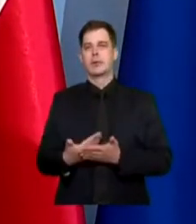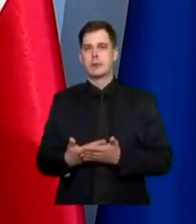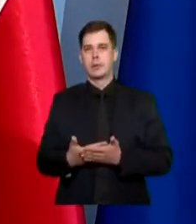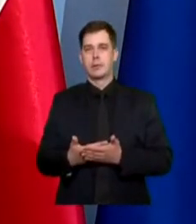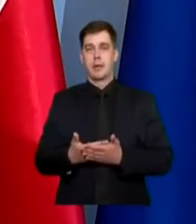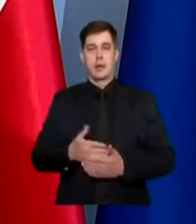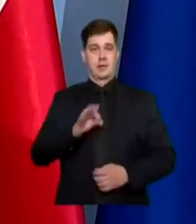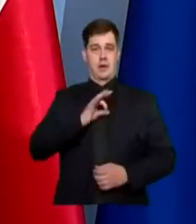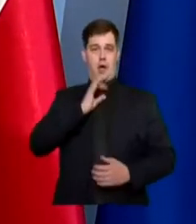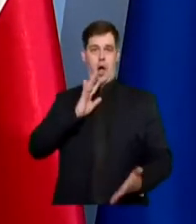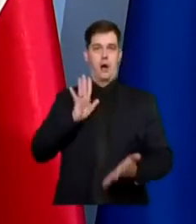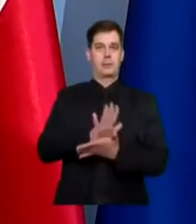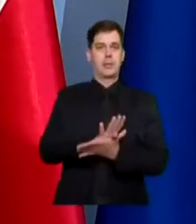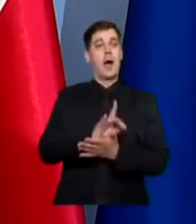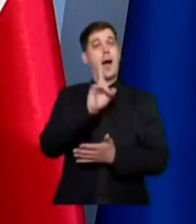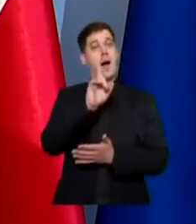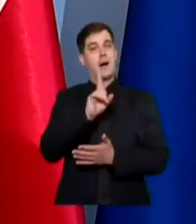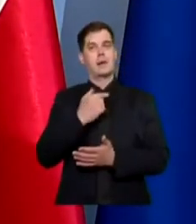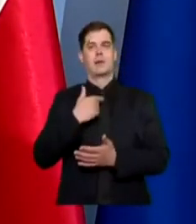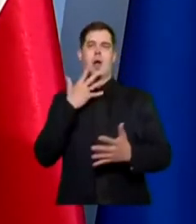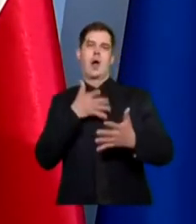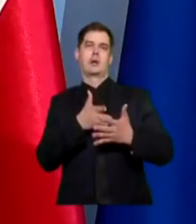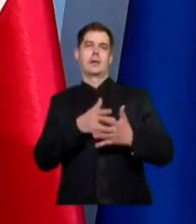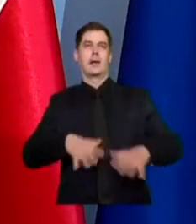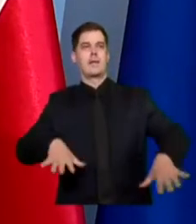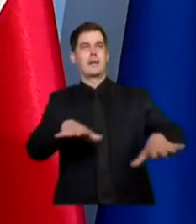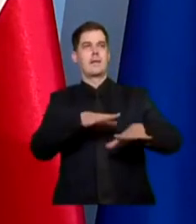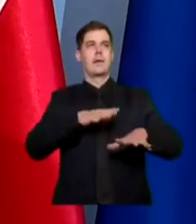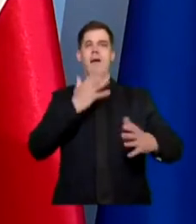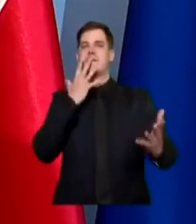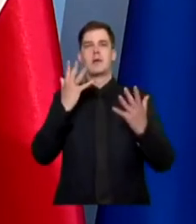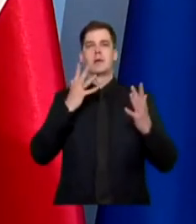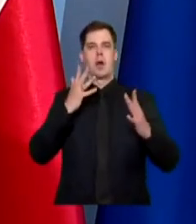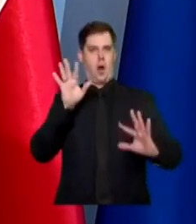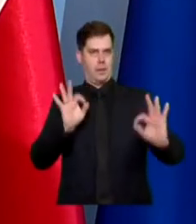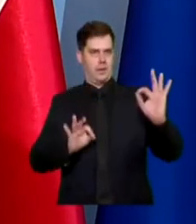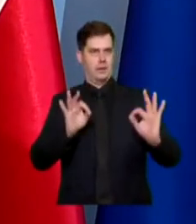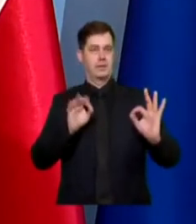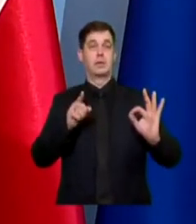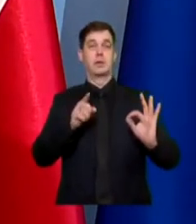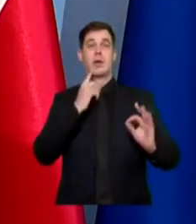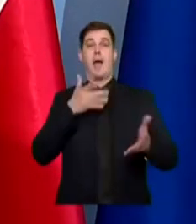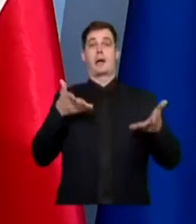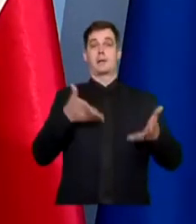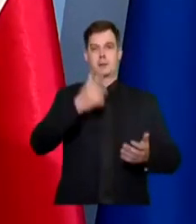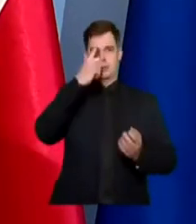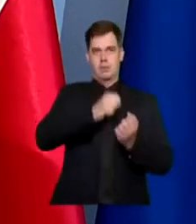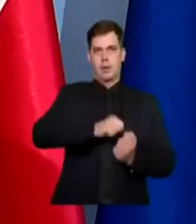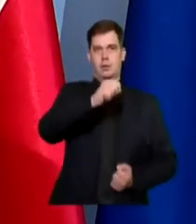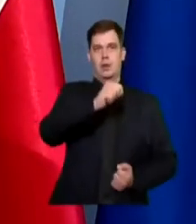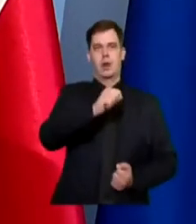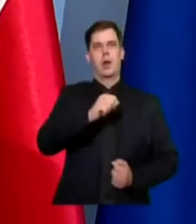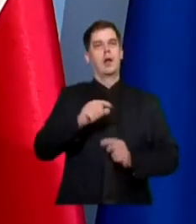tylko naszymi opiniami dotyczącymi tego, jak oceniamy obiektywizm tych egzaminów zewnętrznych, ale i także